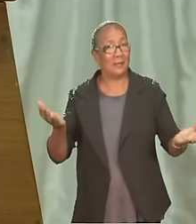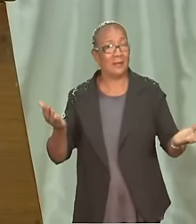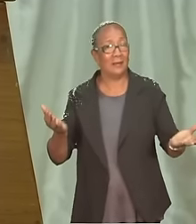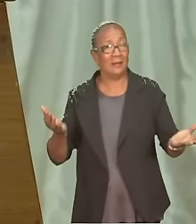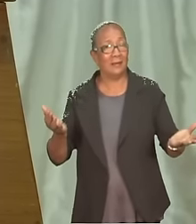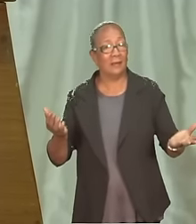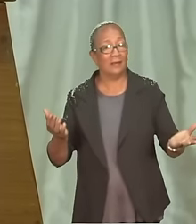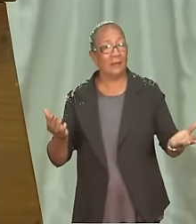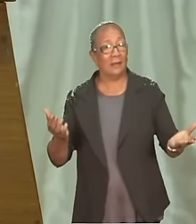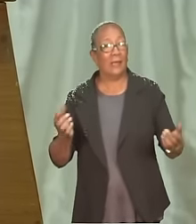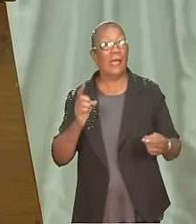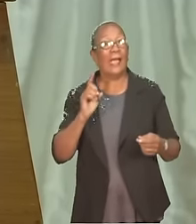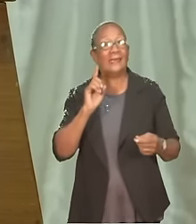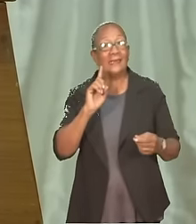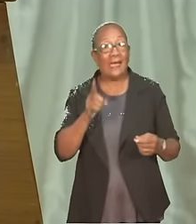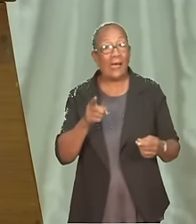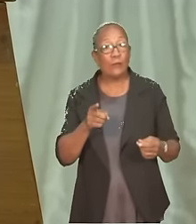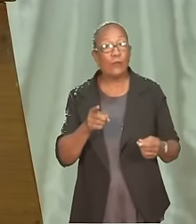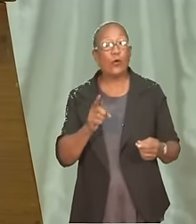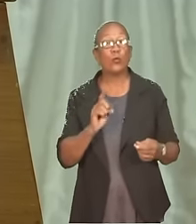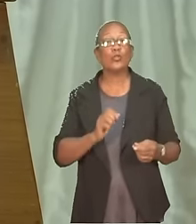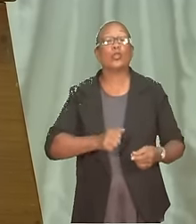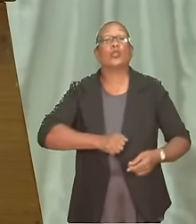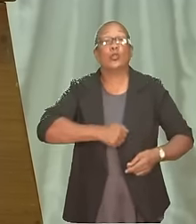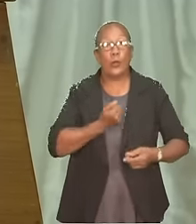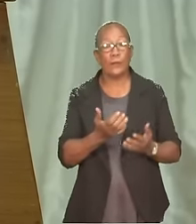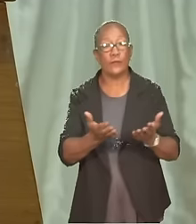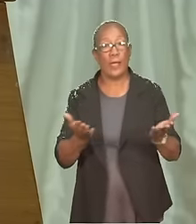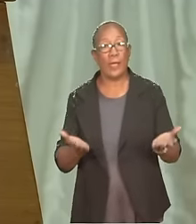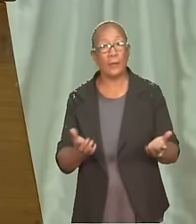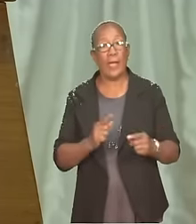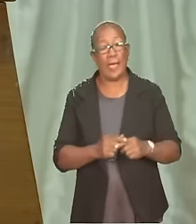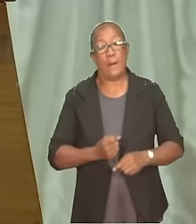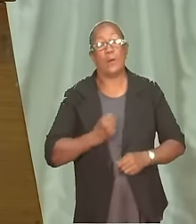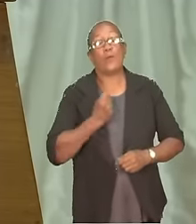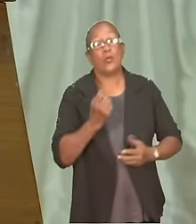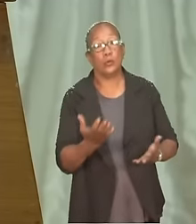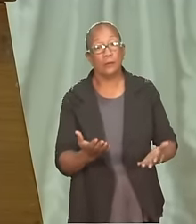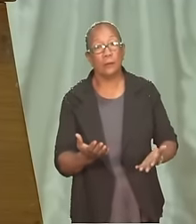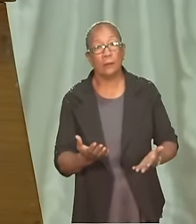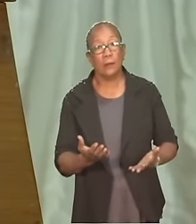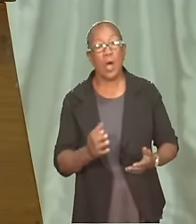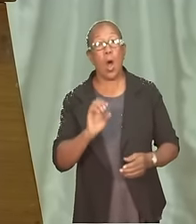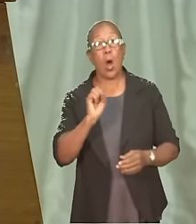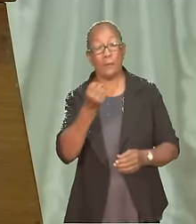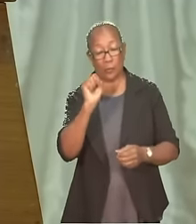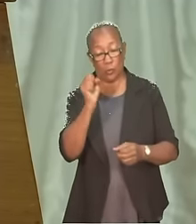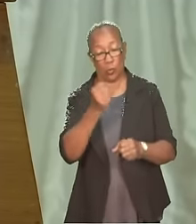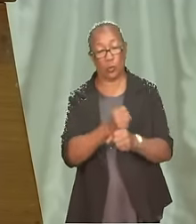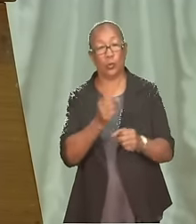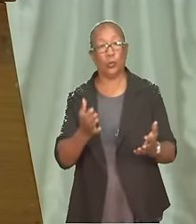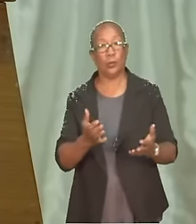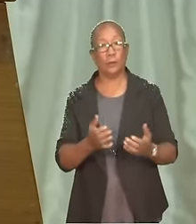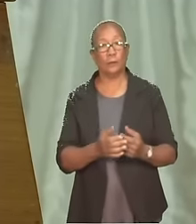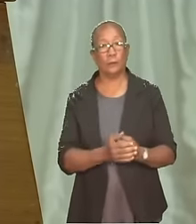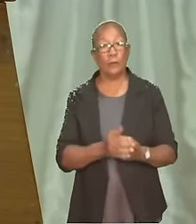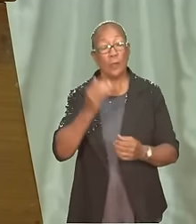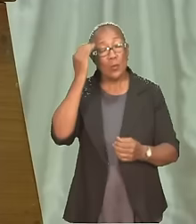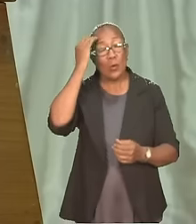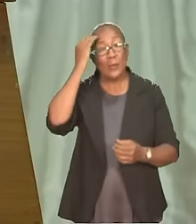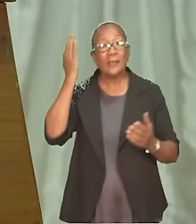En daarvoor heb je durf en moed nodig om dat te kunnen doen.